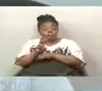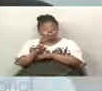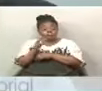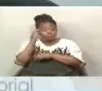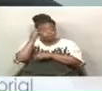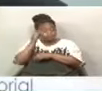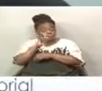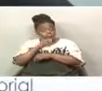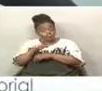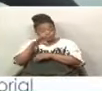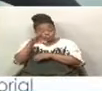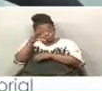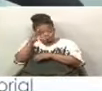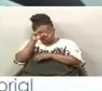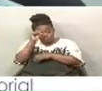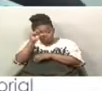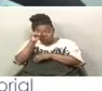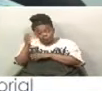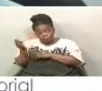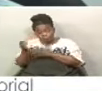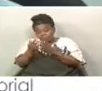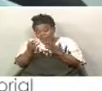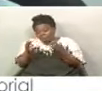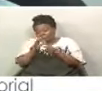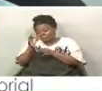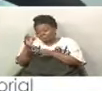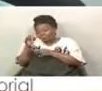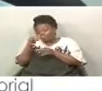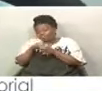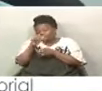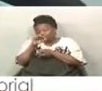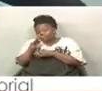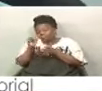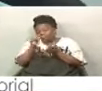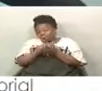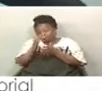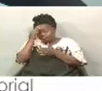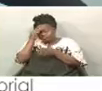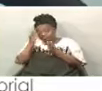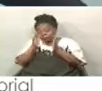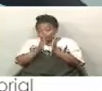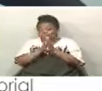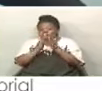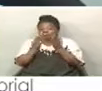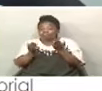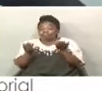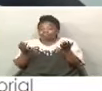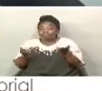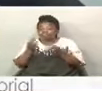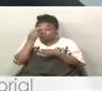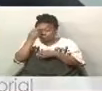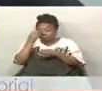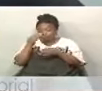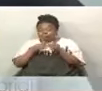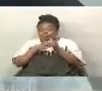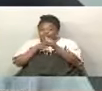we study trends, so we don't bring in any spirituality in. That's why even you see in this magazine, we don't have religious